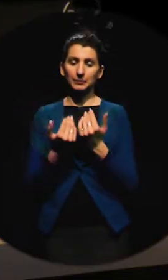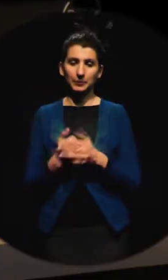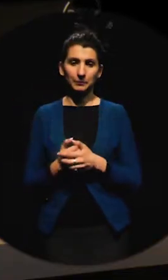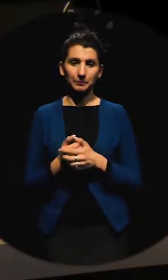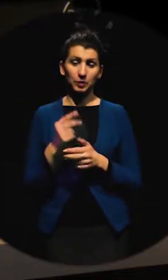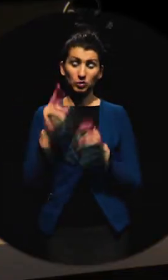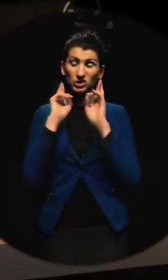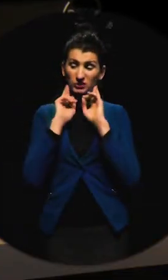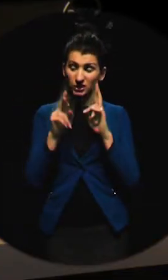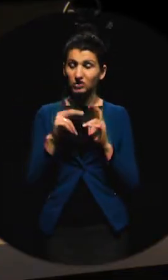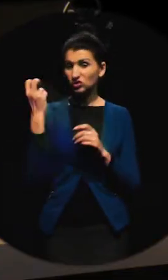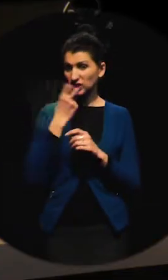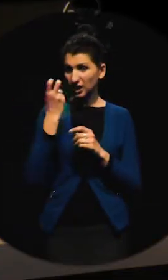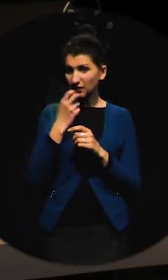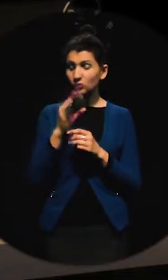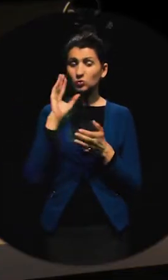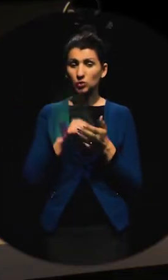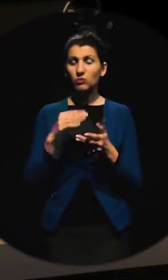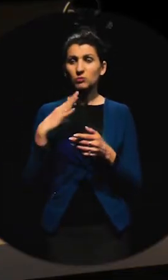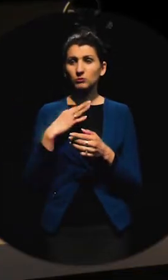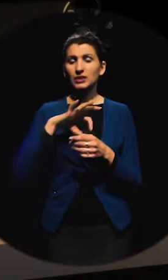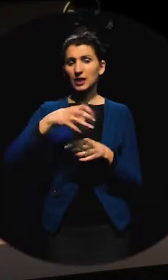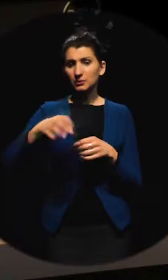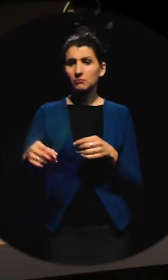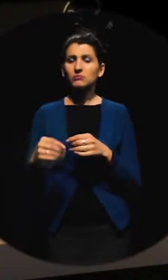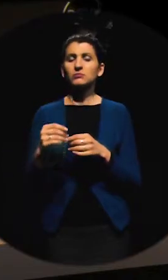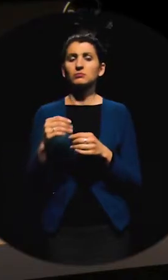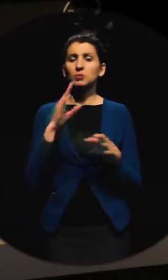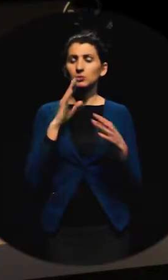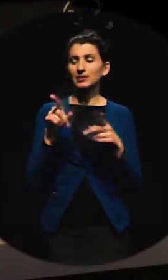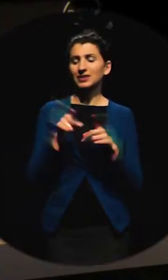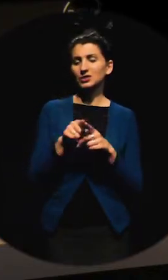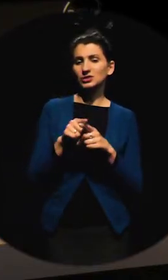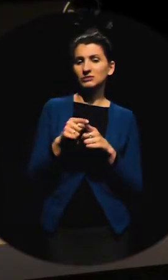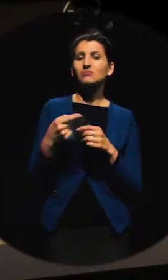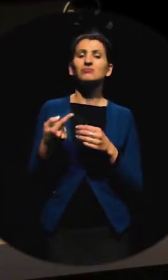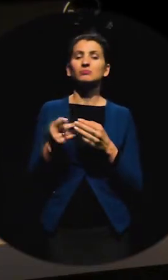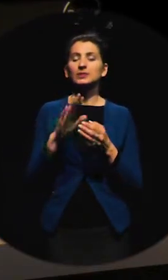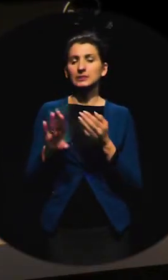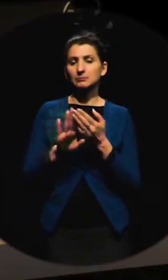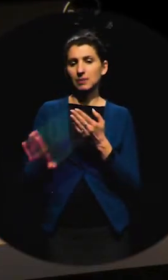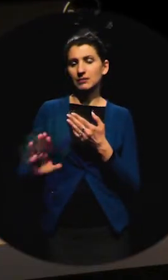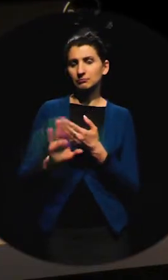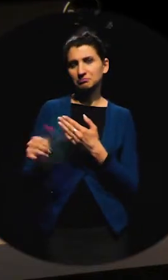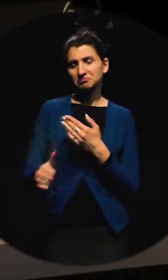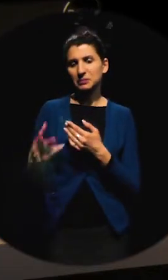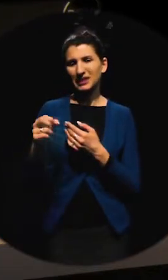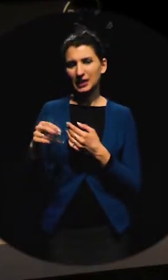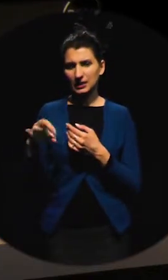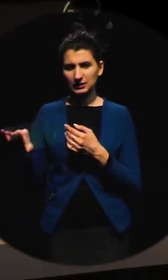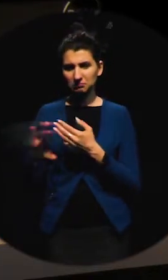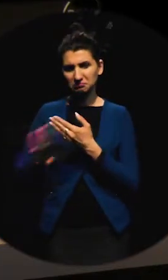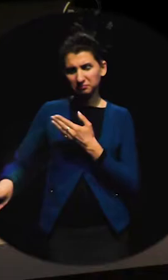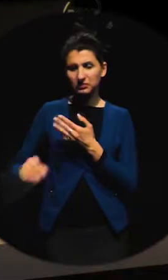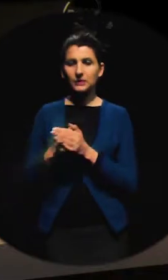to rzeczywiście, co jest ciekawe, to że znowu pojawiają się te kategorie z pewnego marginesu, którymi dyskurs polityczny próbuje sobie poradzić z obecnością,